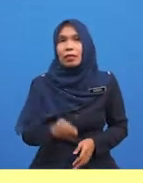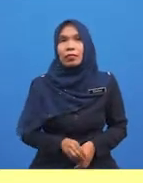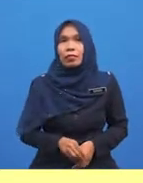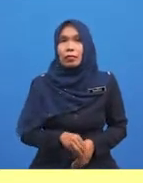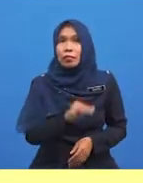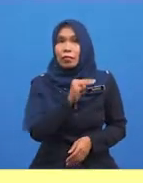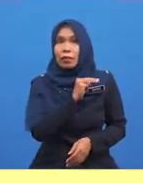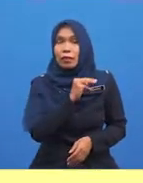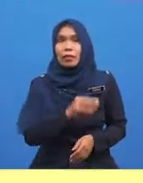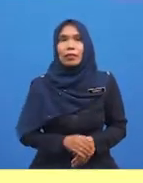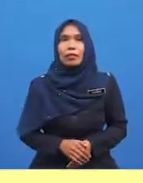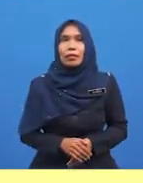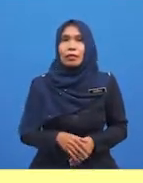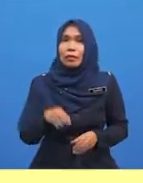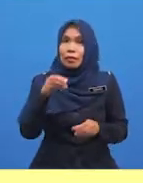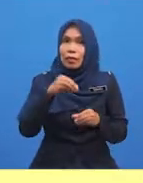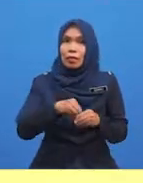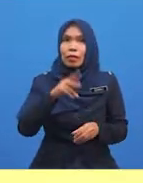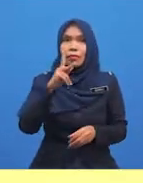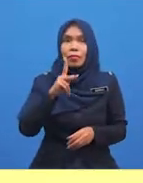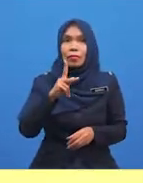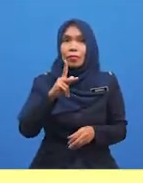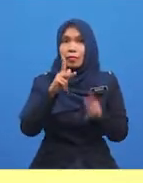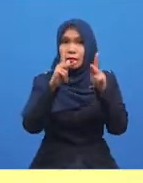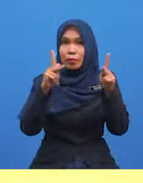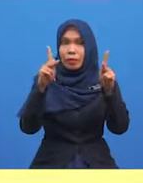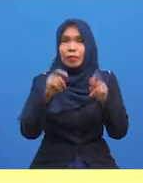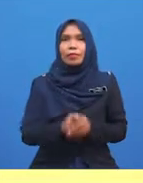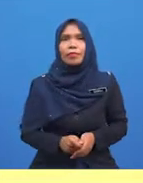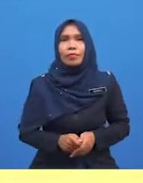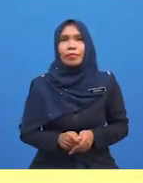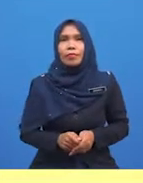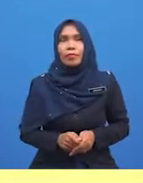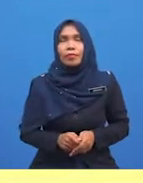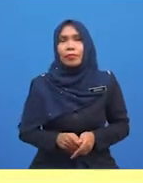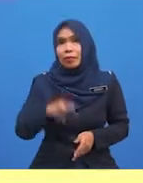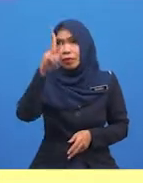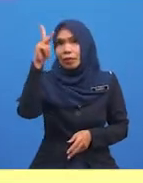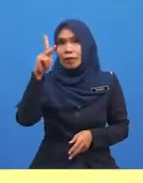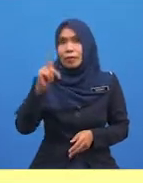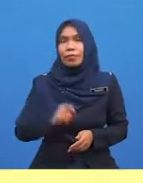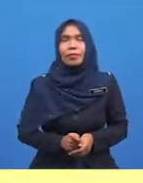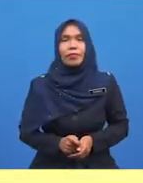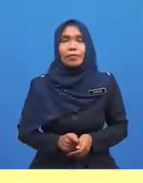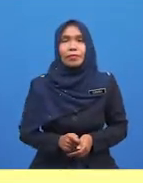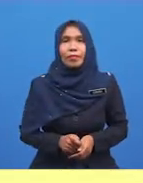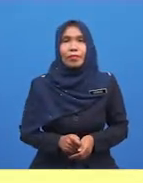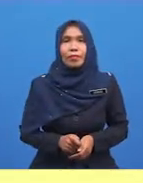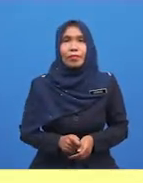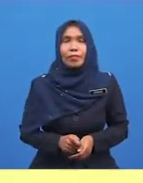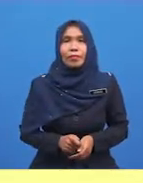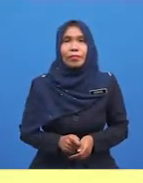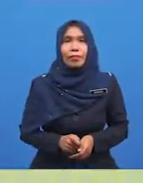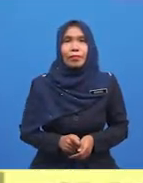kerajaan. Mereka semua kita kategorikan sebagai badan pentadbiran atau badan